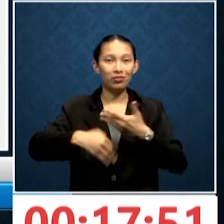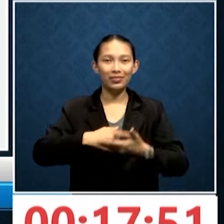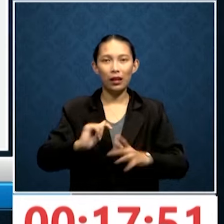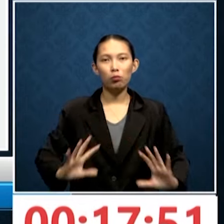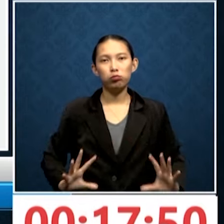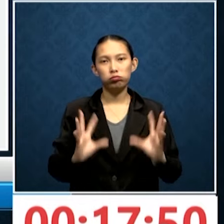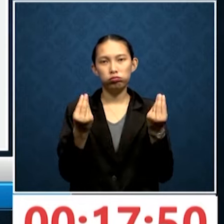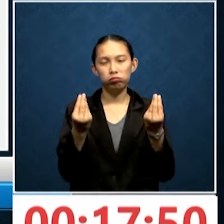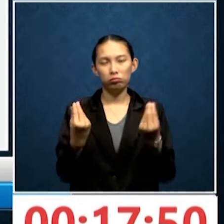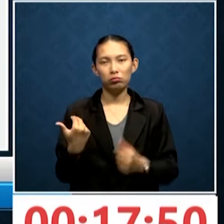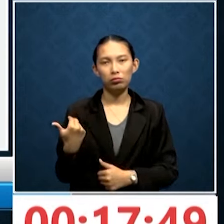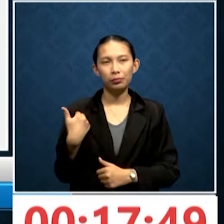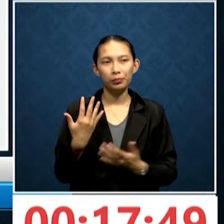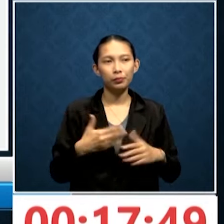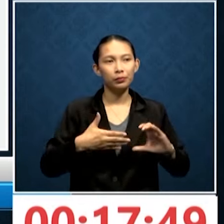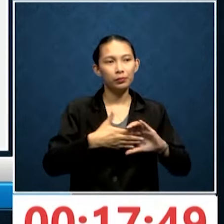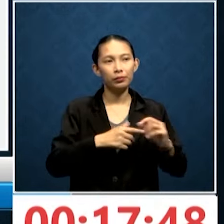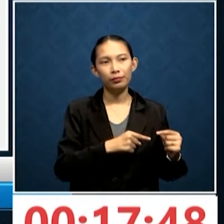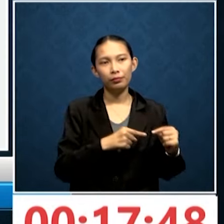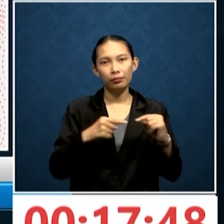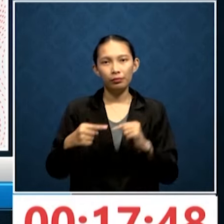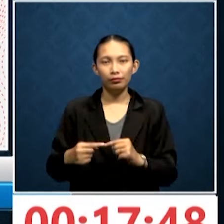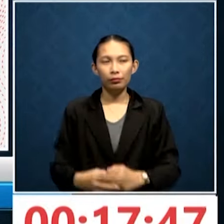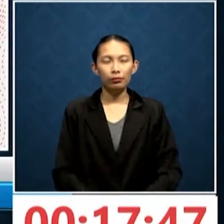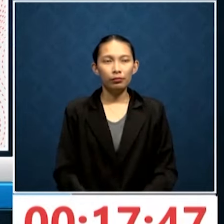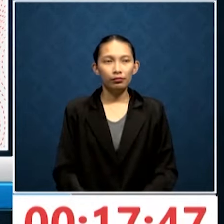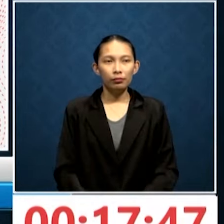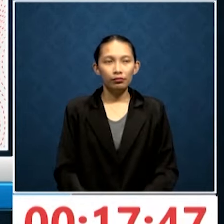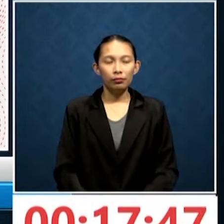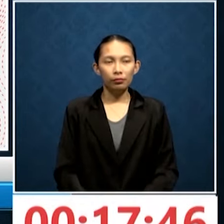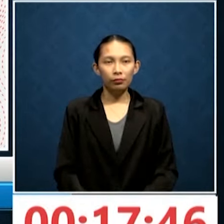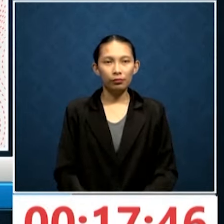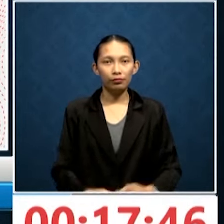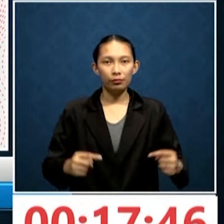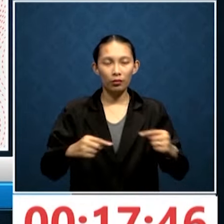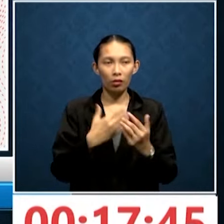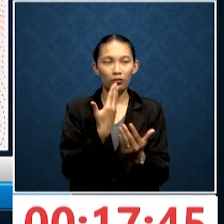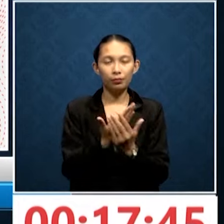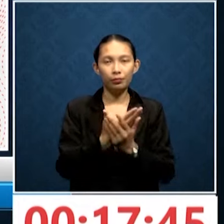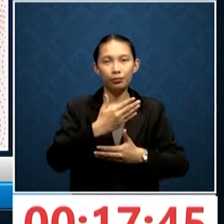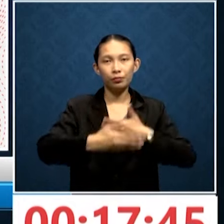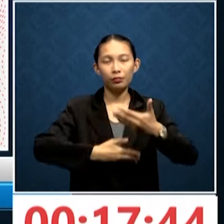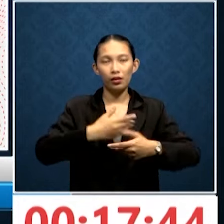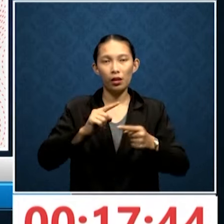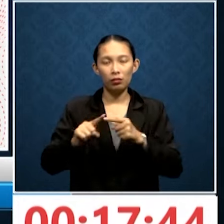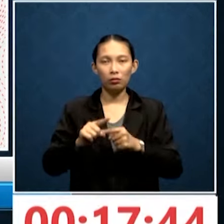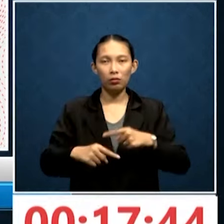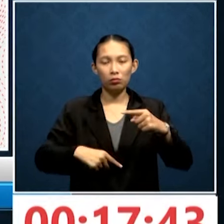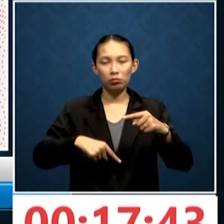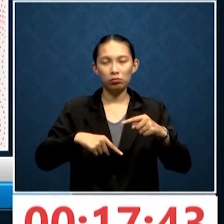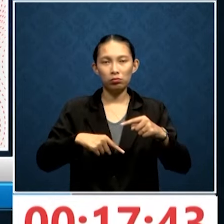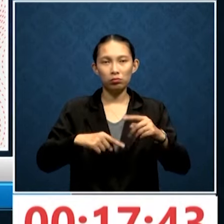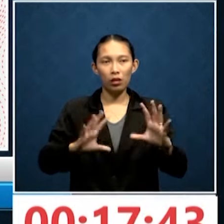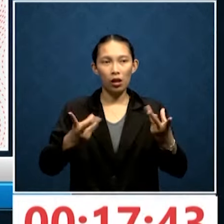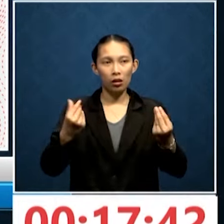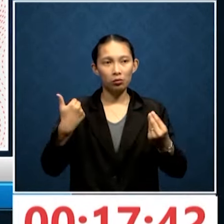ปขอสไลด์ถัดไปค่ะในแง่ของการขาดดุลทางการค้าประเทศไทยข